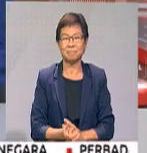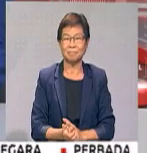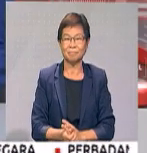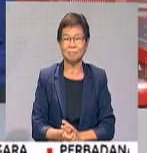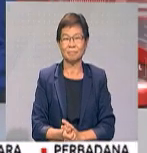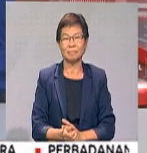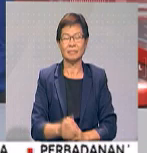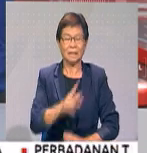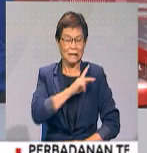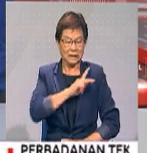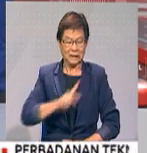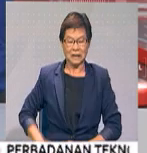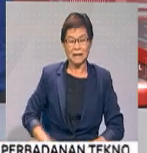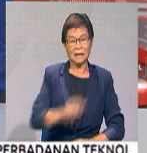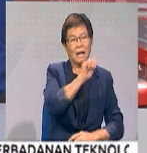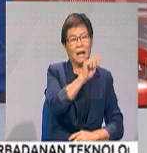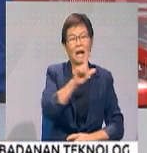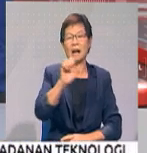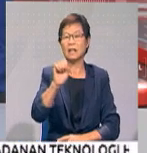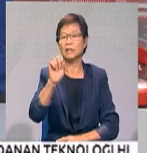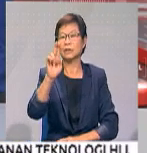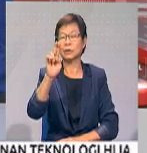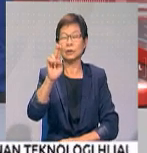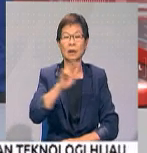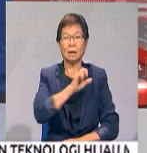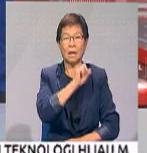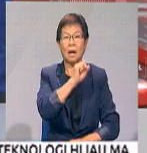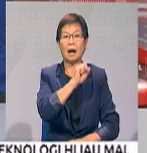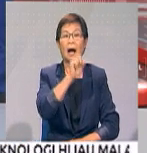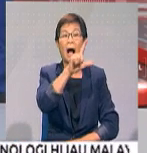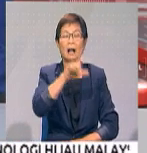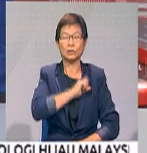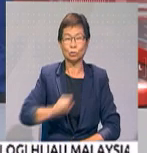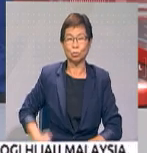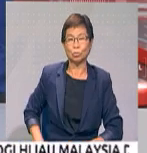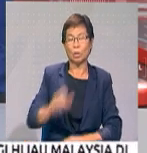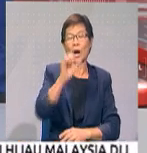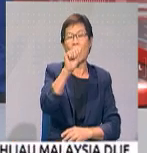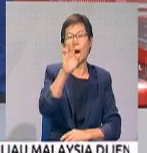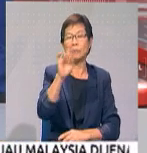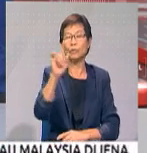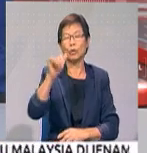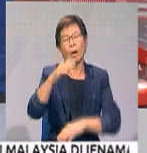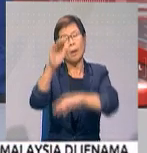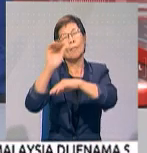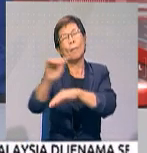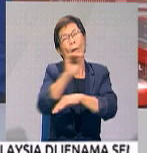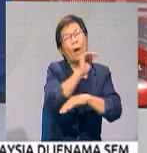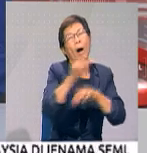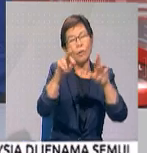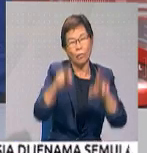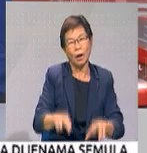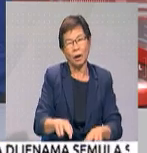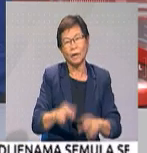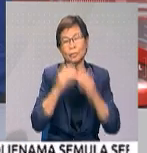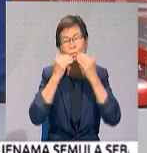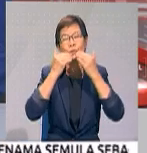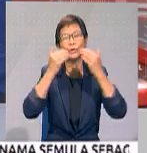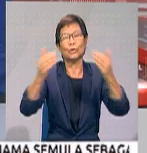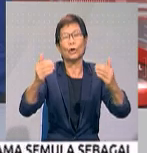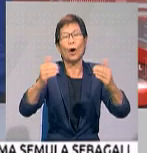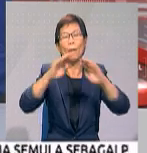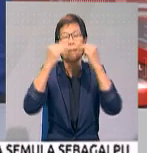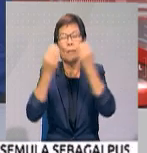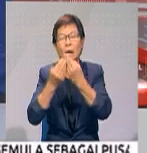Yang di-Pertuan Agong Al-Sultan Abdullah Riayatuddin Al-Mustafa Billah Shah mengajak rakyat mensyukuri fitrah masyarakat majmuk dan tidak mengadu